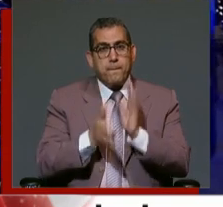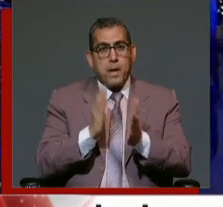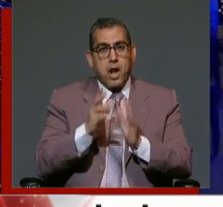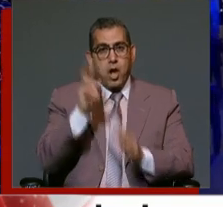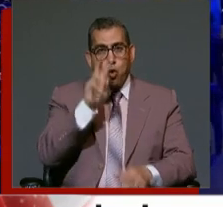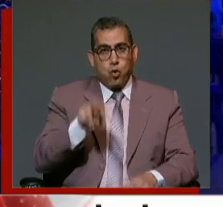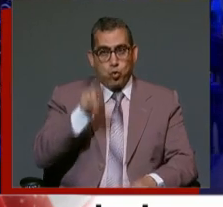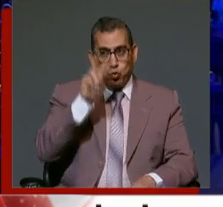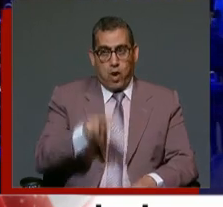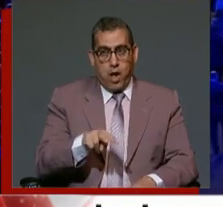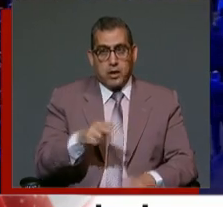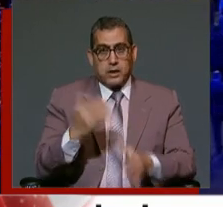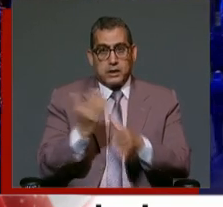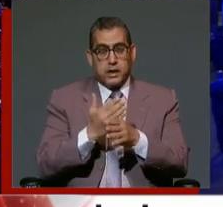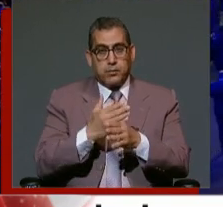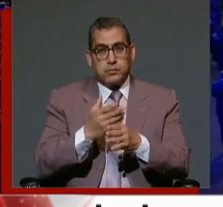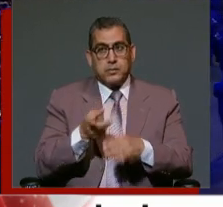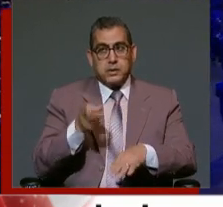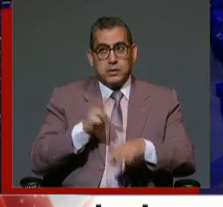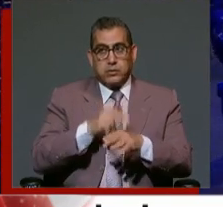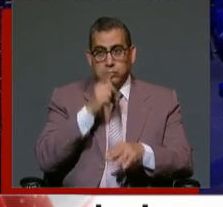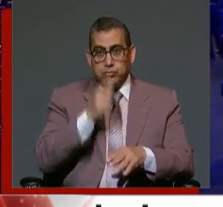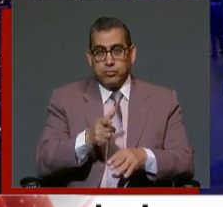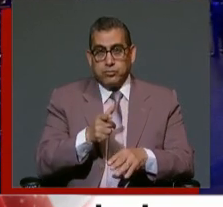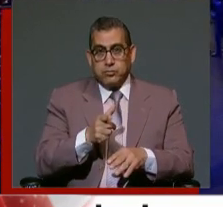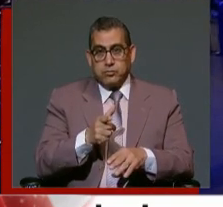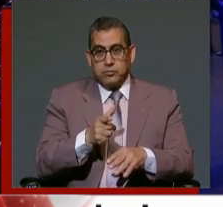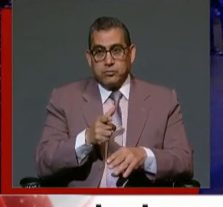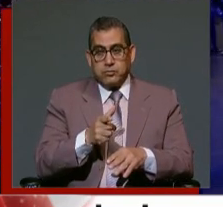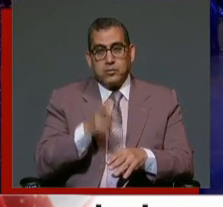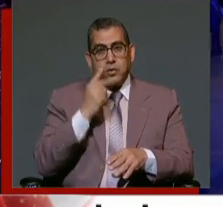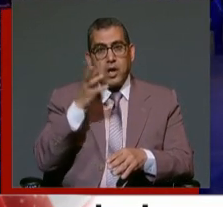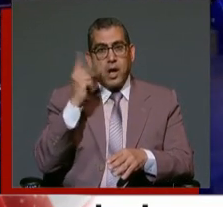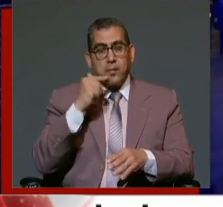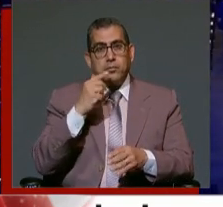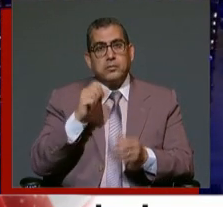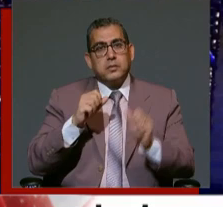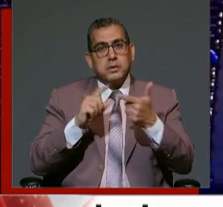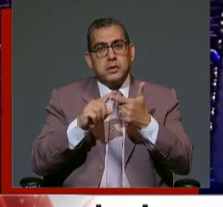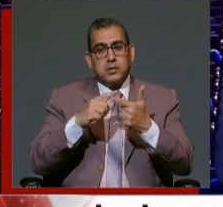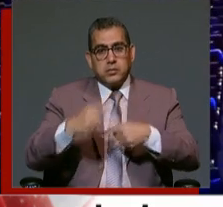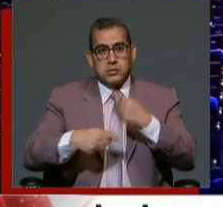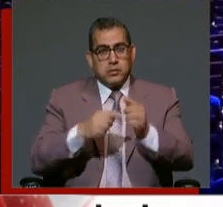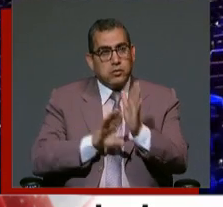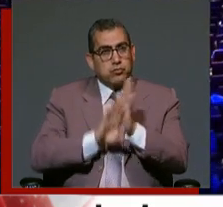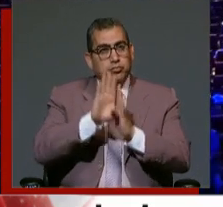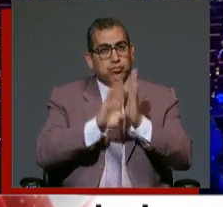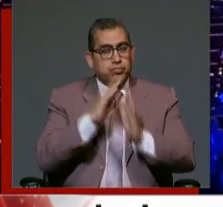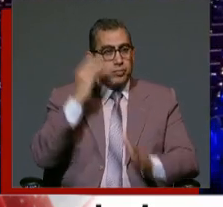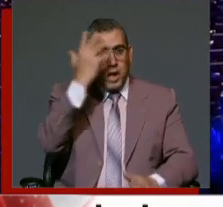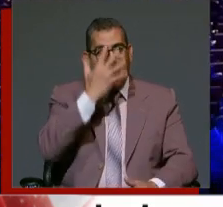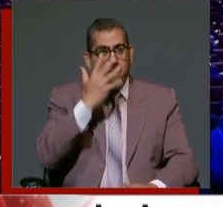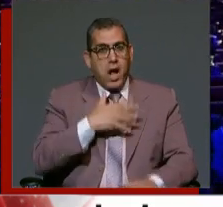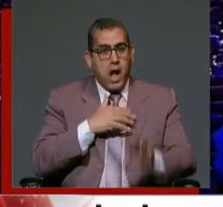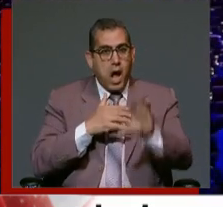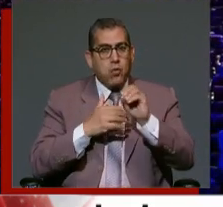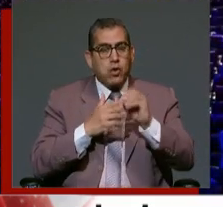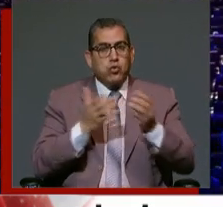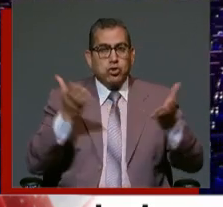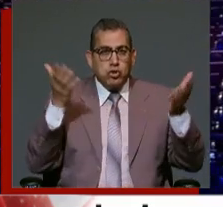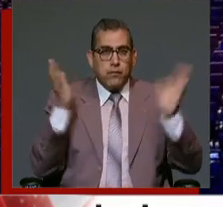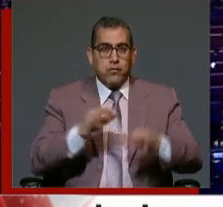10 مليارات دولار، ناهيك عن مسألة التنمية المستدامة في القارة الإفريقية التي تحتاج إلى كثير